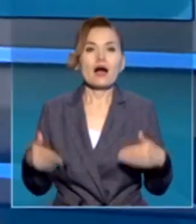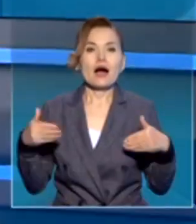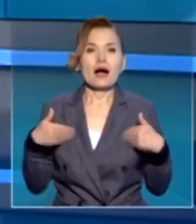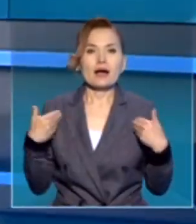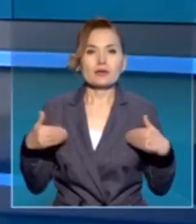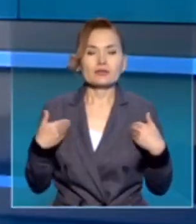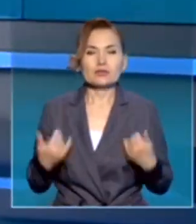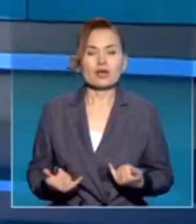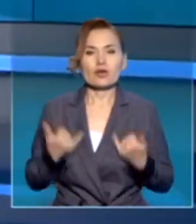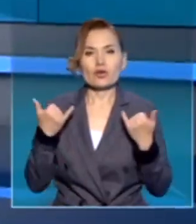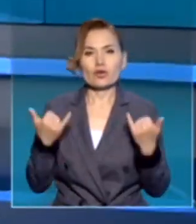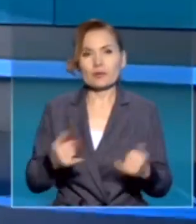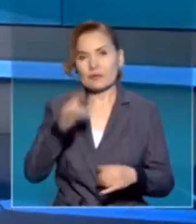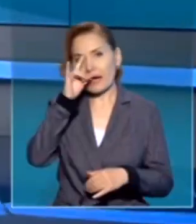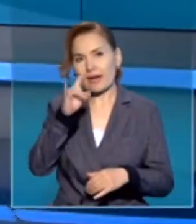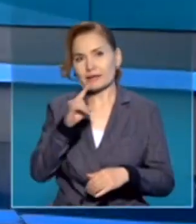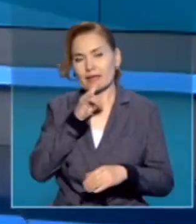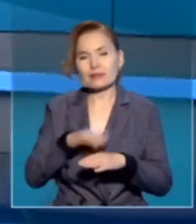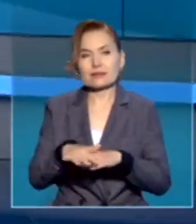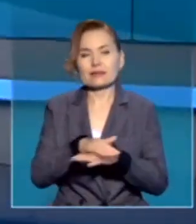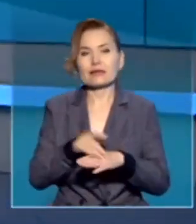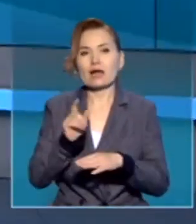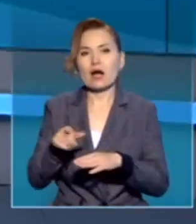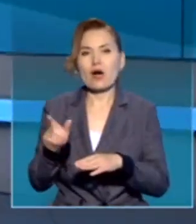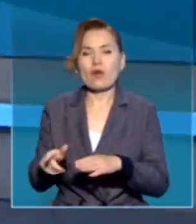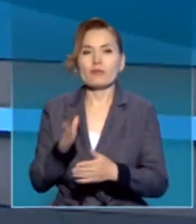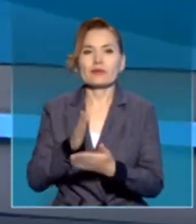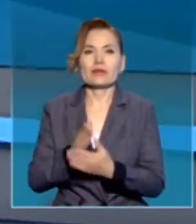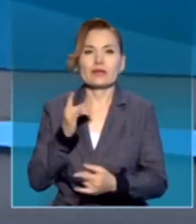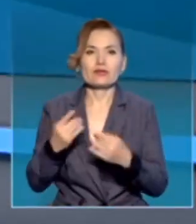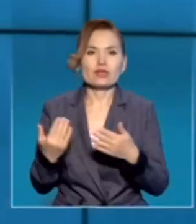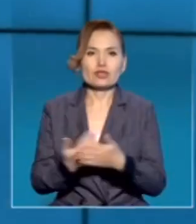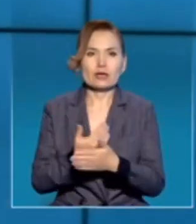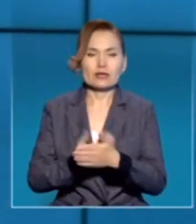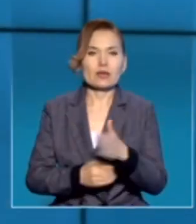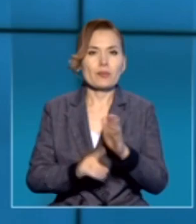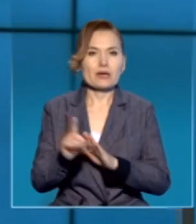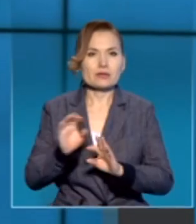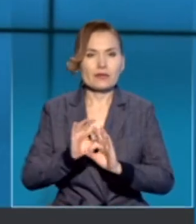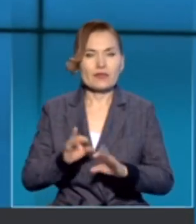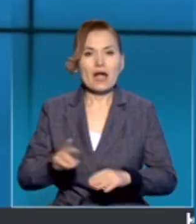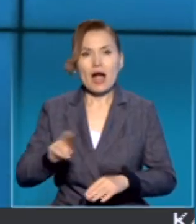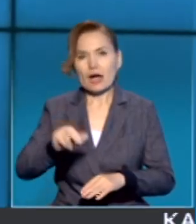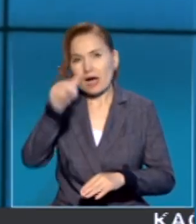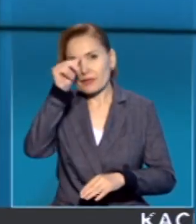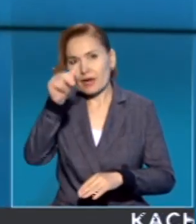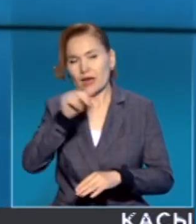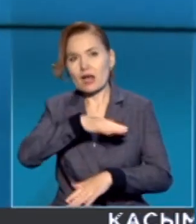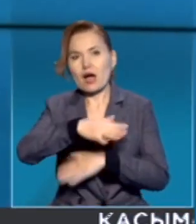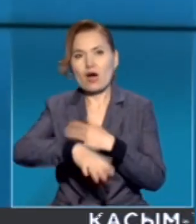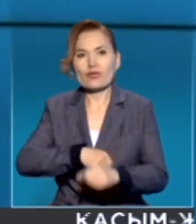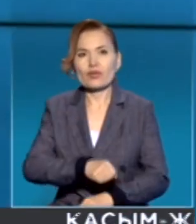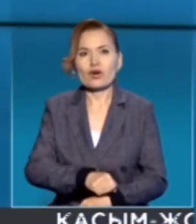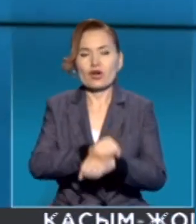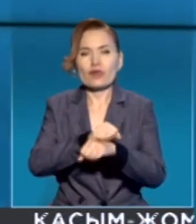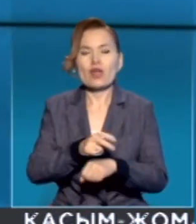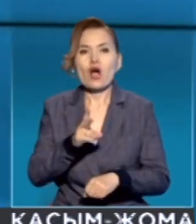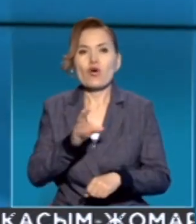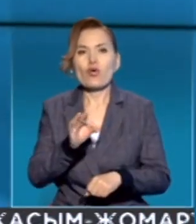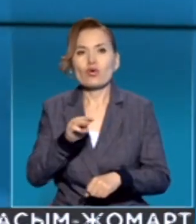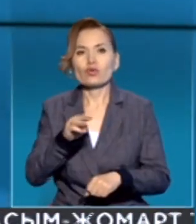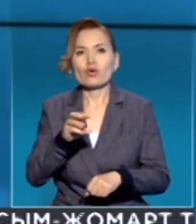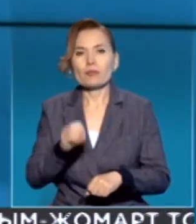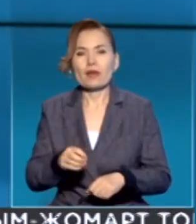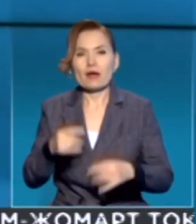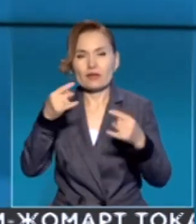Саламатсыздарма, тікелей эфирде ақпарат, студияда Гүлназ Әлімгерей, суырда аудармашы Самал Нұрымова. Қаңтар оқиғасы кезінде Көктөбе телемұнарасын басып алмақ